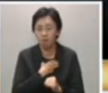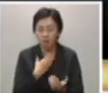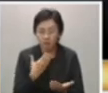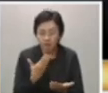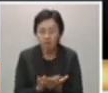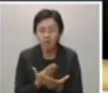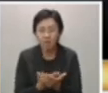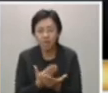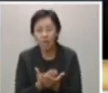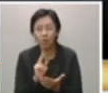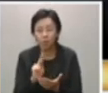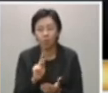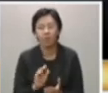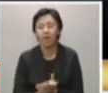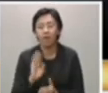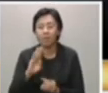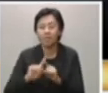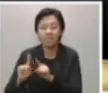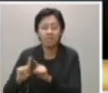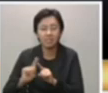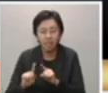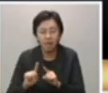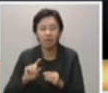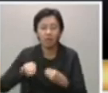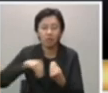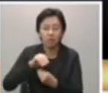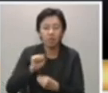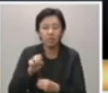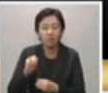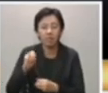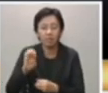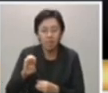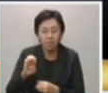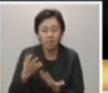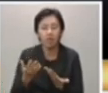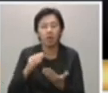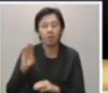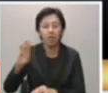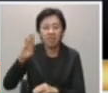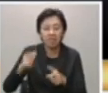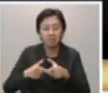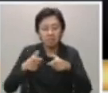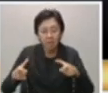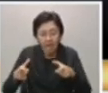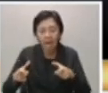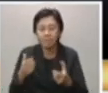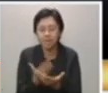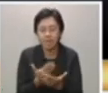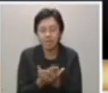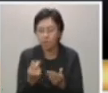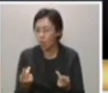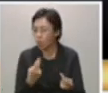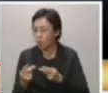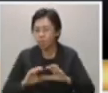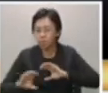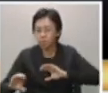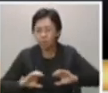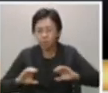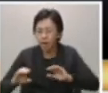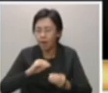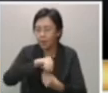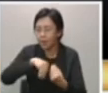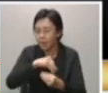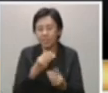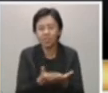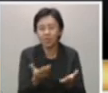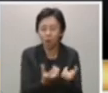สินเชื่อให้กับบริษัท SME หรือบริษัทใหญ่ๆนะฮะเพื่อให้ผลิตของออกมาให้ได้ให้กับพี่น้องประชาชนได้ซื้